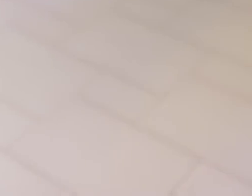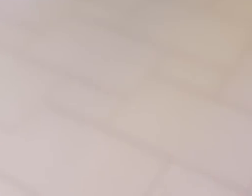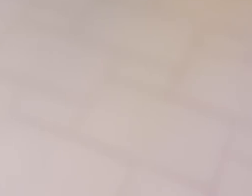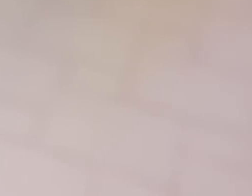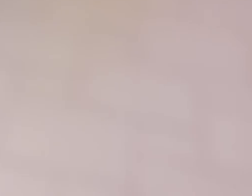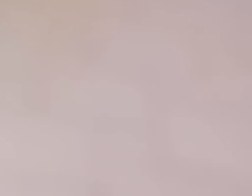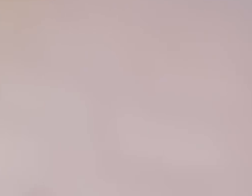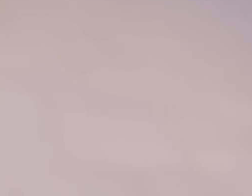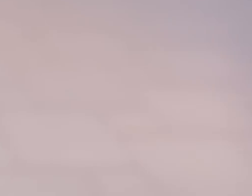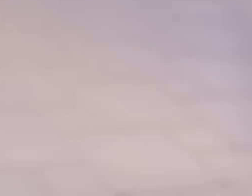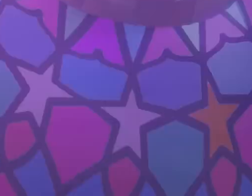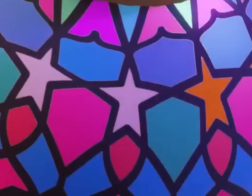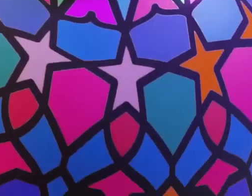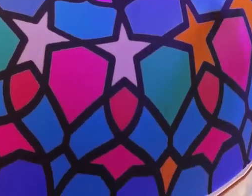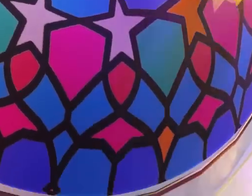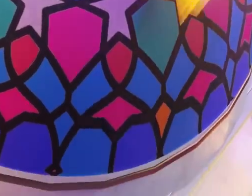حجتين